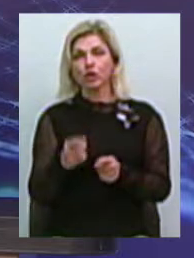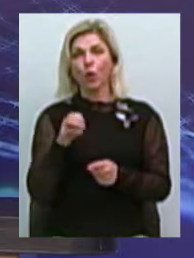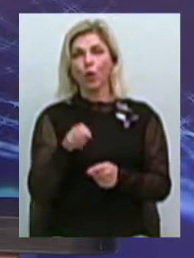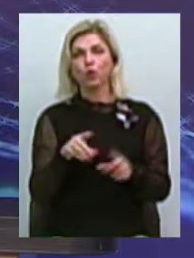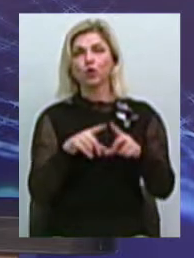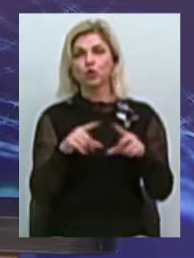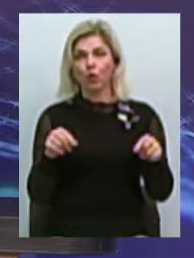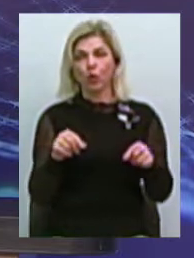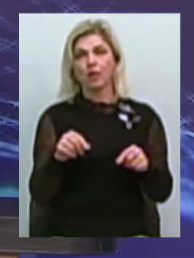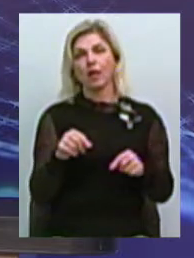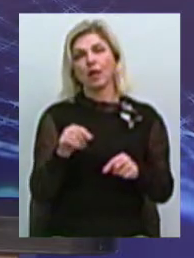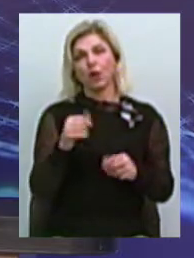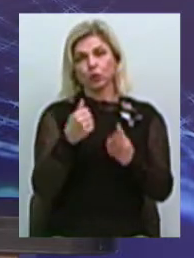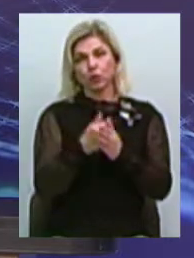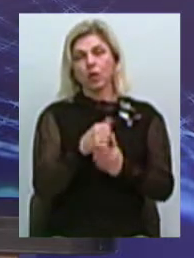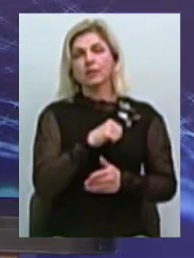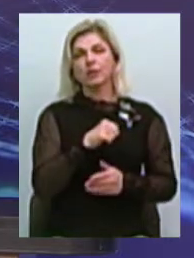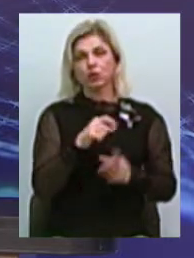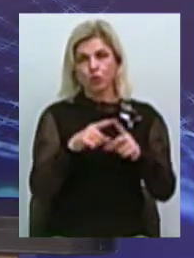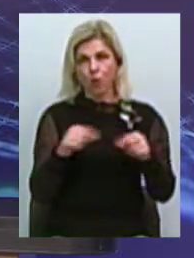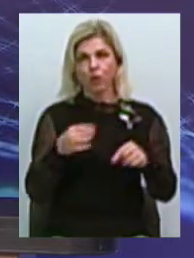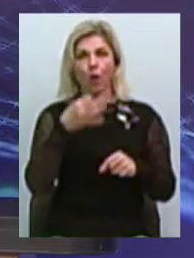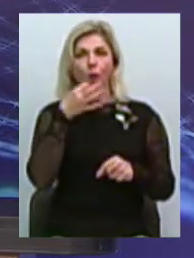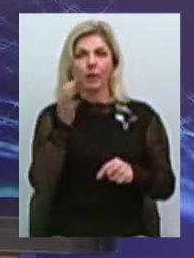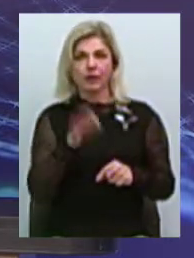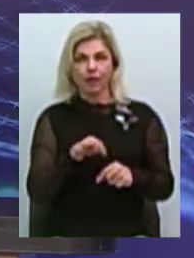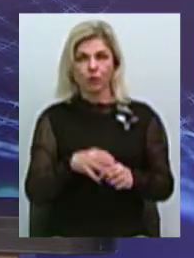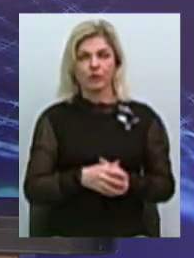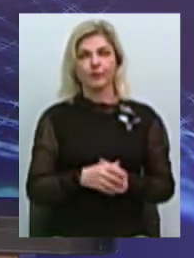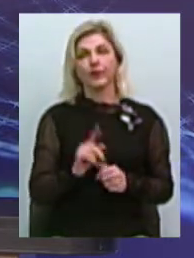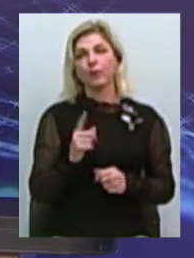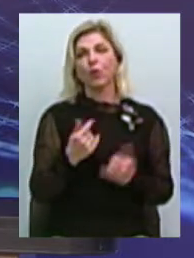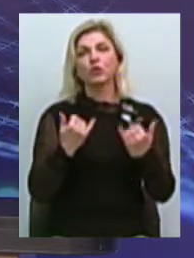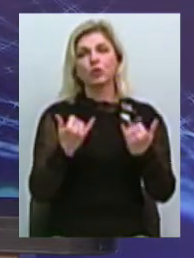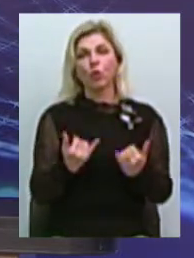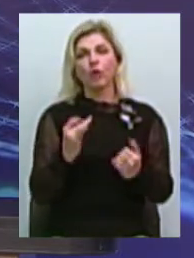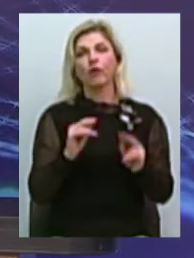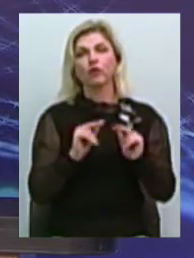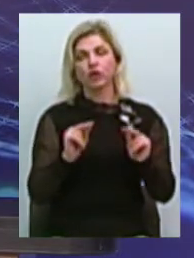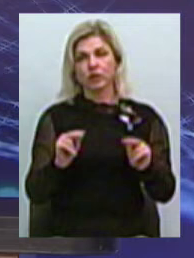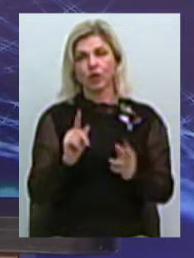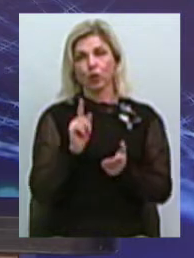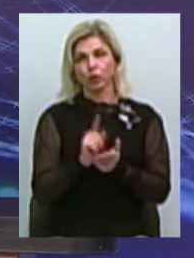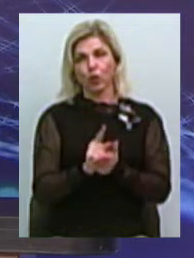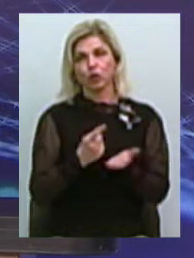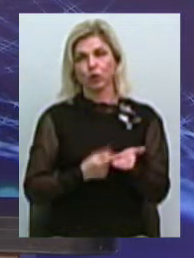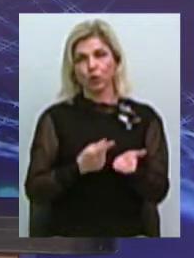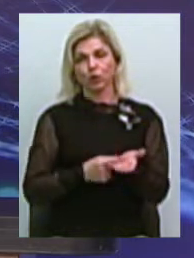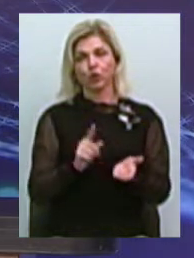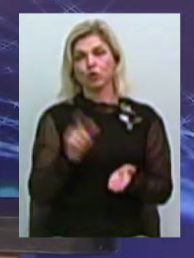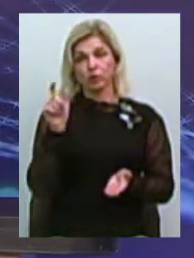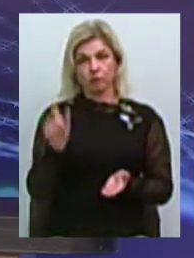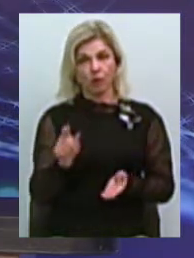школи знаневої до саме школи компетентностей. Адже сьогодні і вчитель має довести, що він є